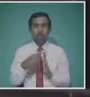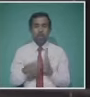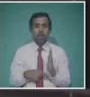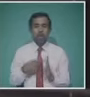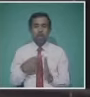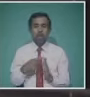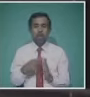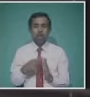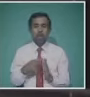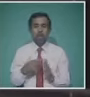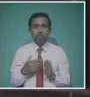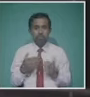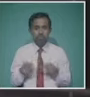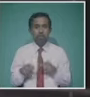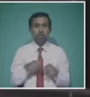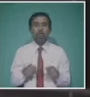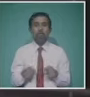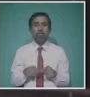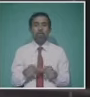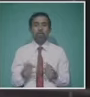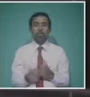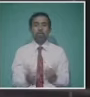नंग देंग एकत करनो